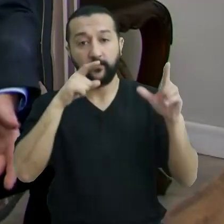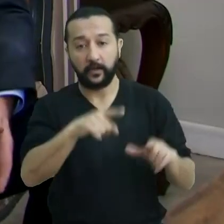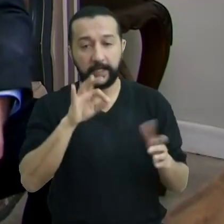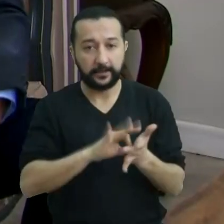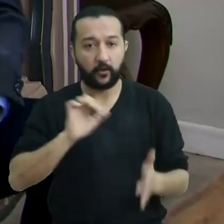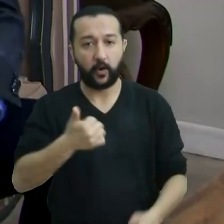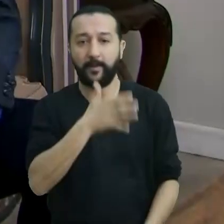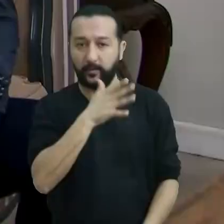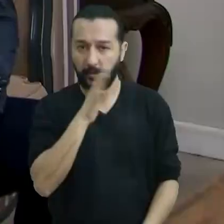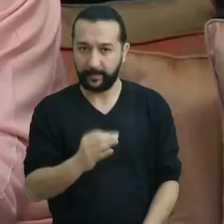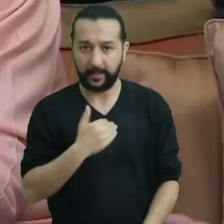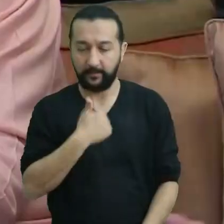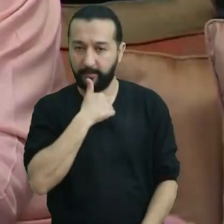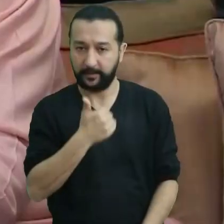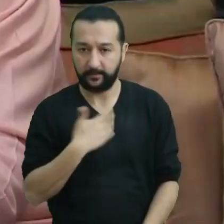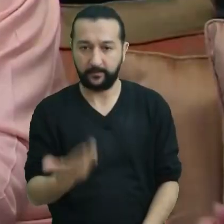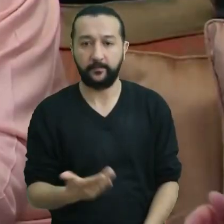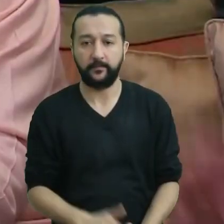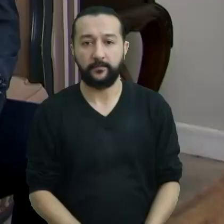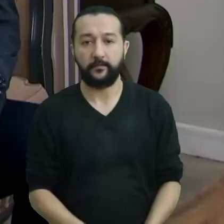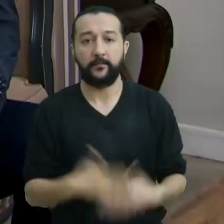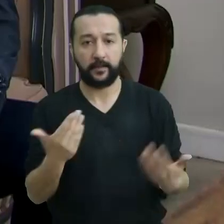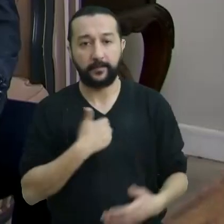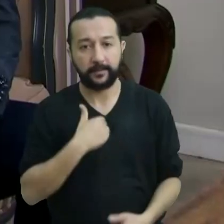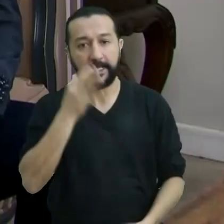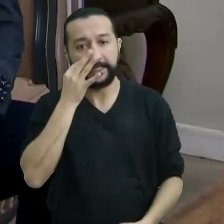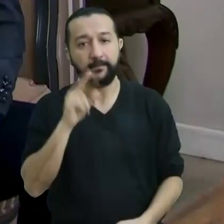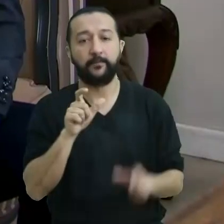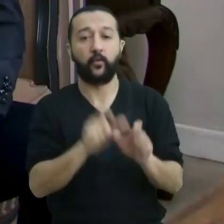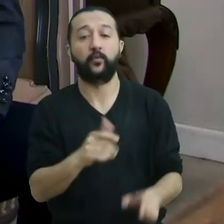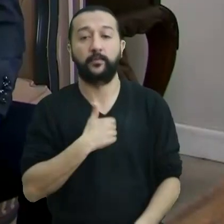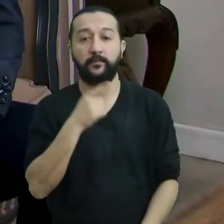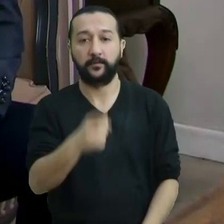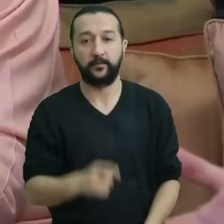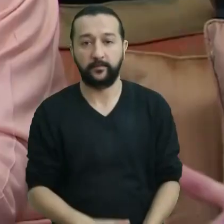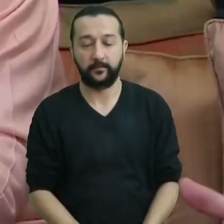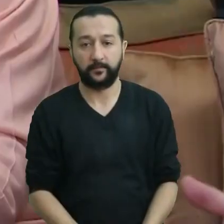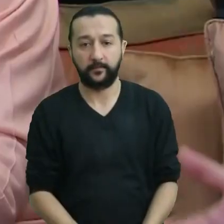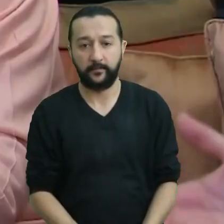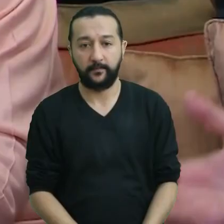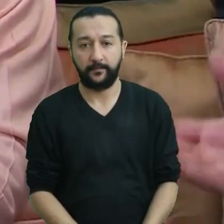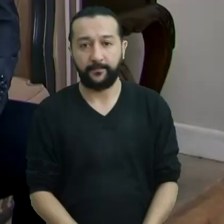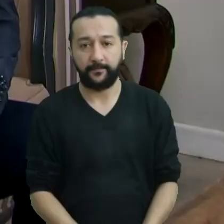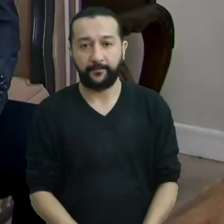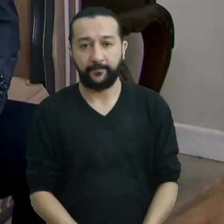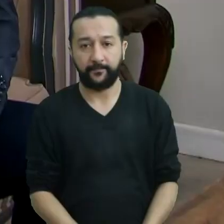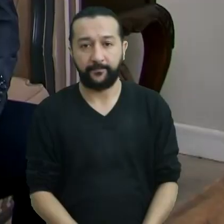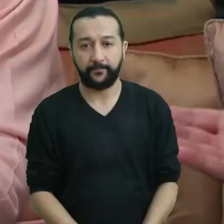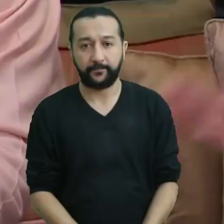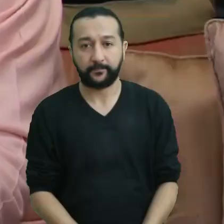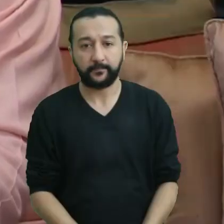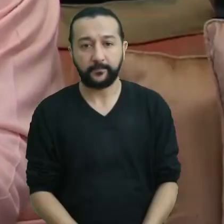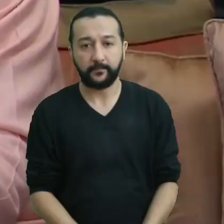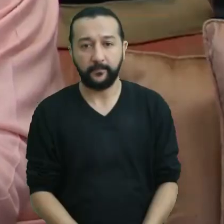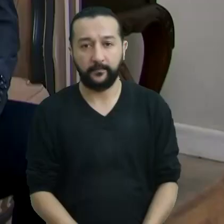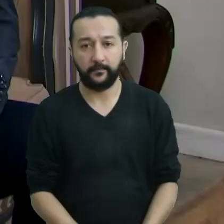fotoğrafın önemini biliyorum herhalde babacığım. Ya ben canım gibi korurum bunu. Sarp sakın verme diye kaşlarını